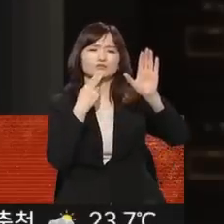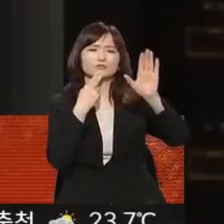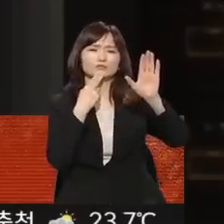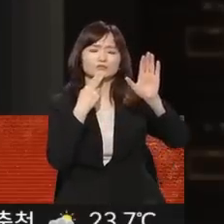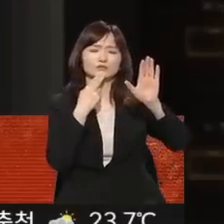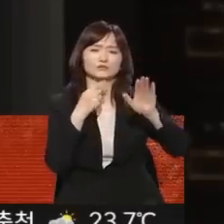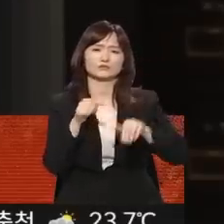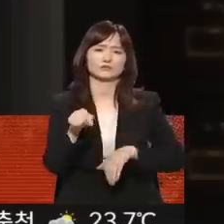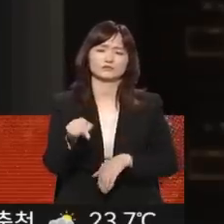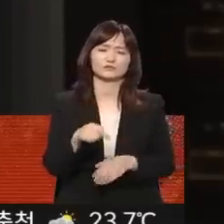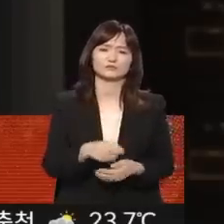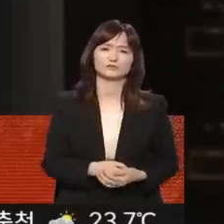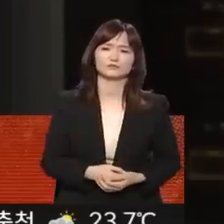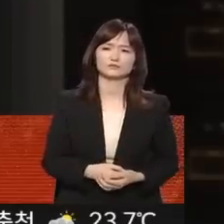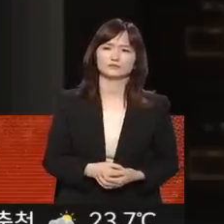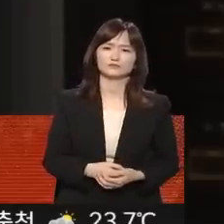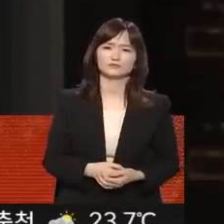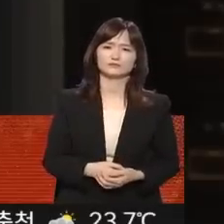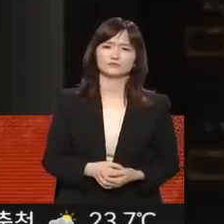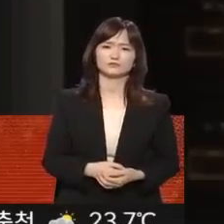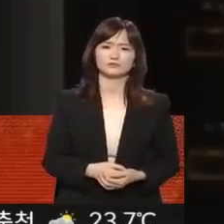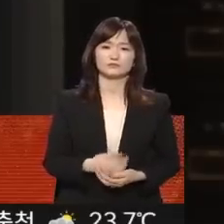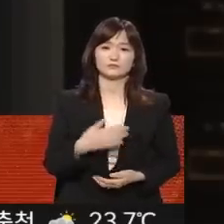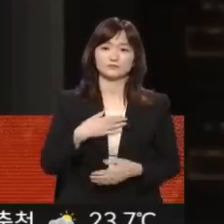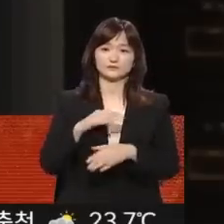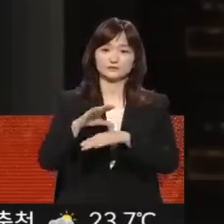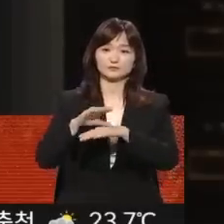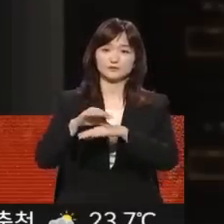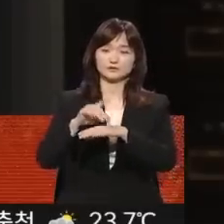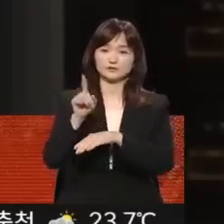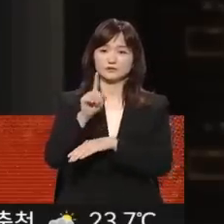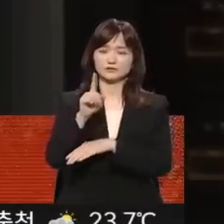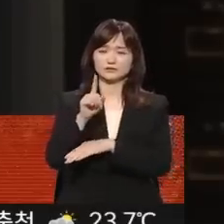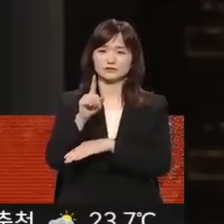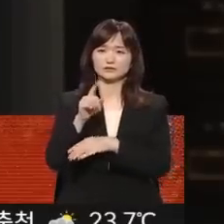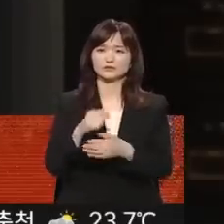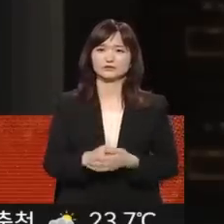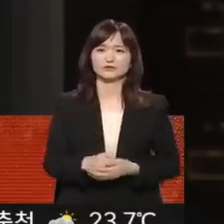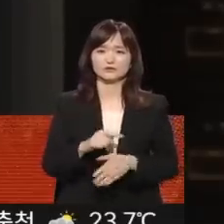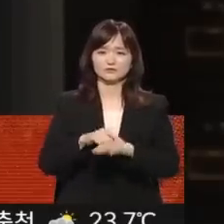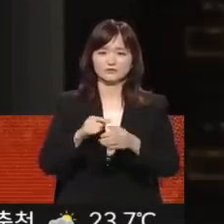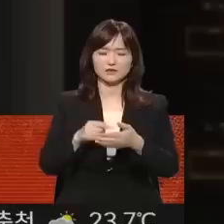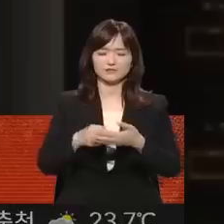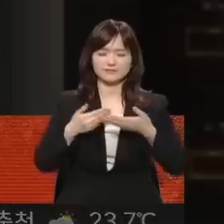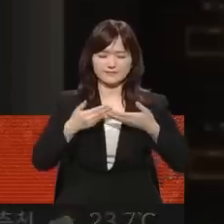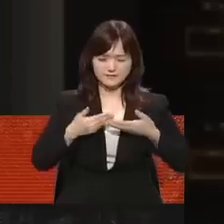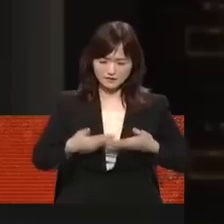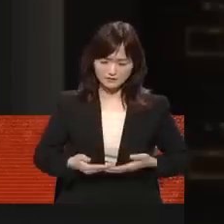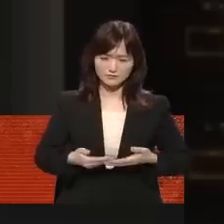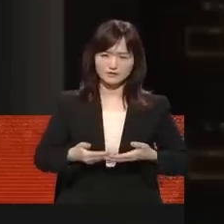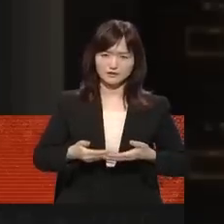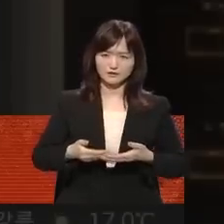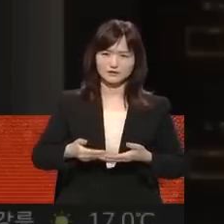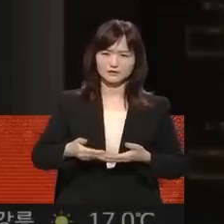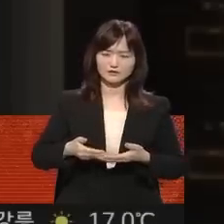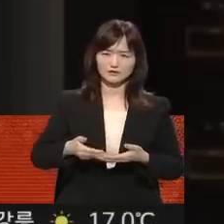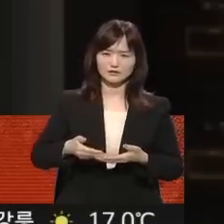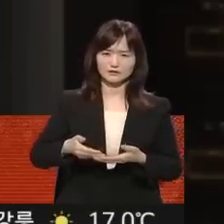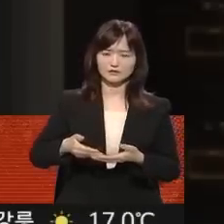예 아이 도대체 제가 방송에서 가급적이면 정말 평정심을 유지하려고 하는데